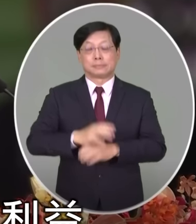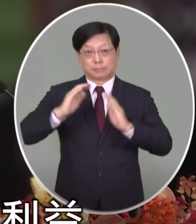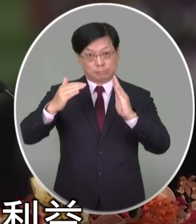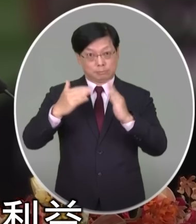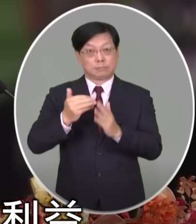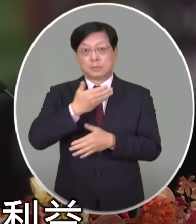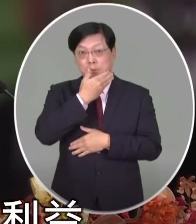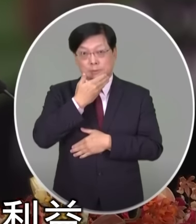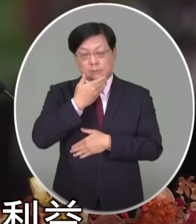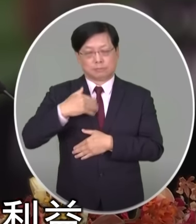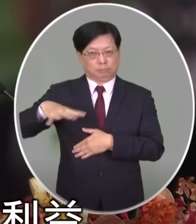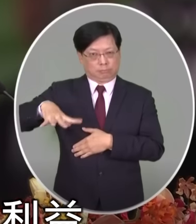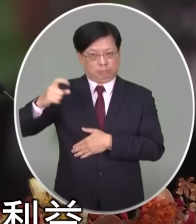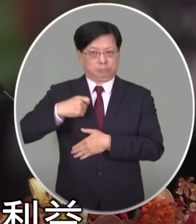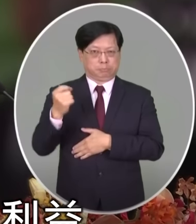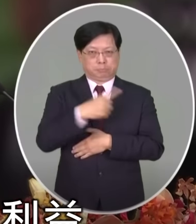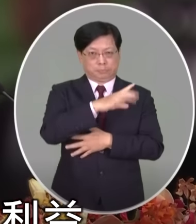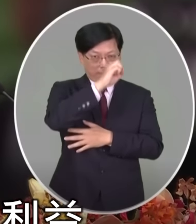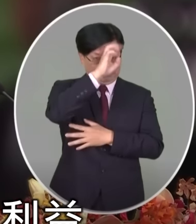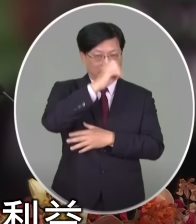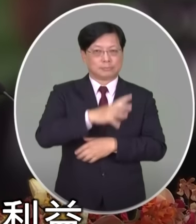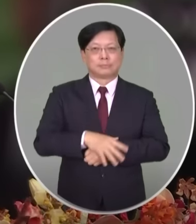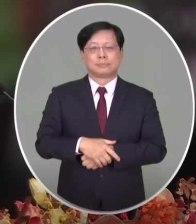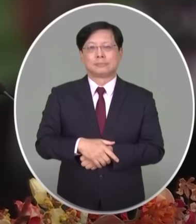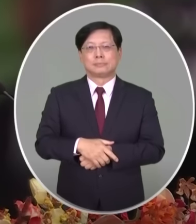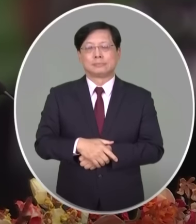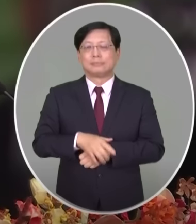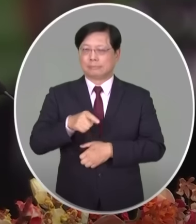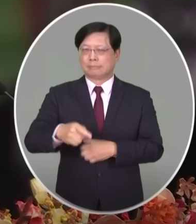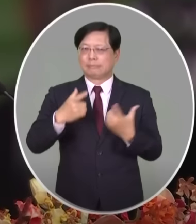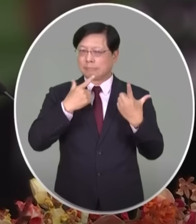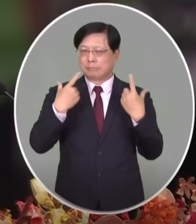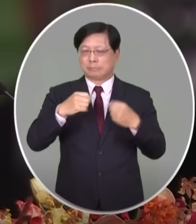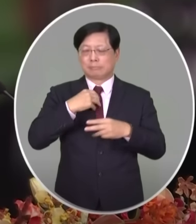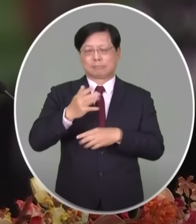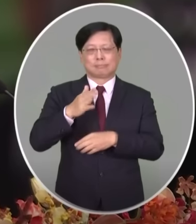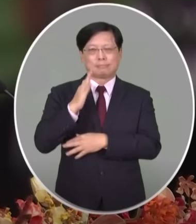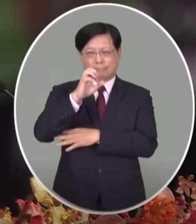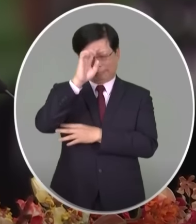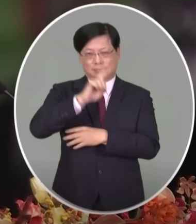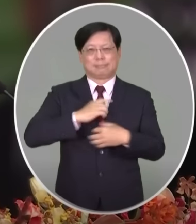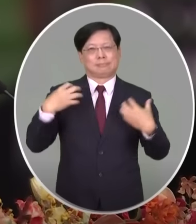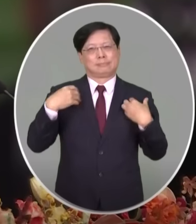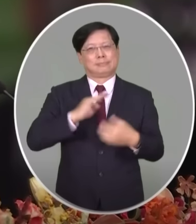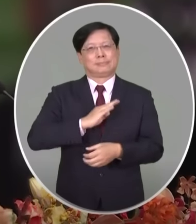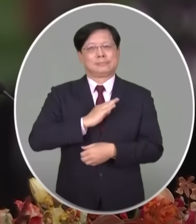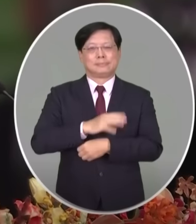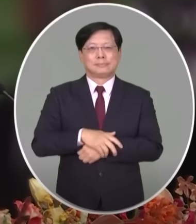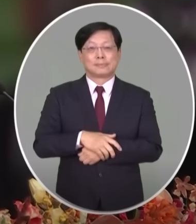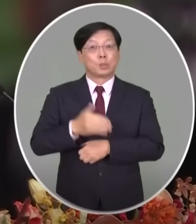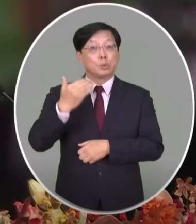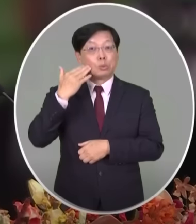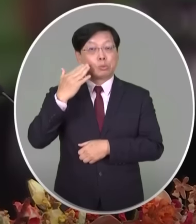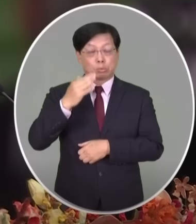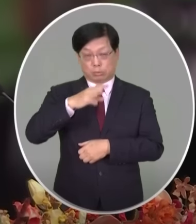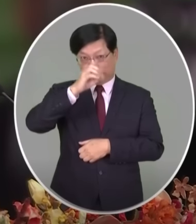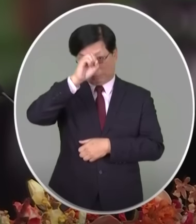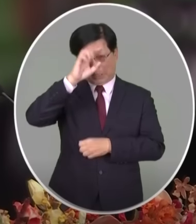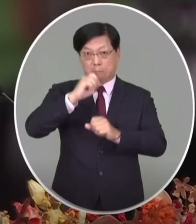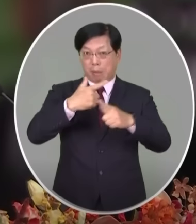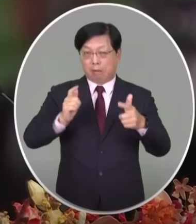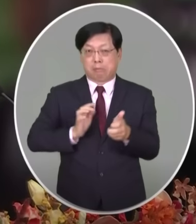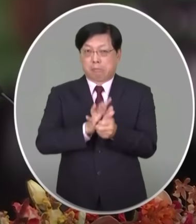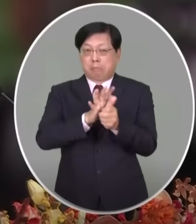利益优先于政党的利益，这是政党的天职。当朝野政党推动法